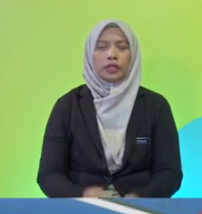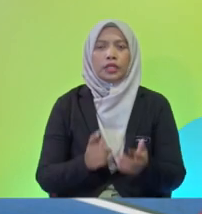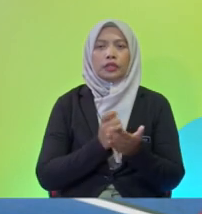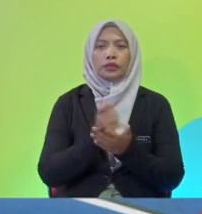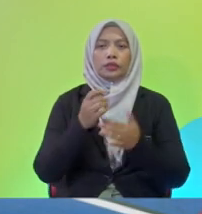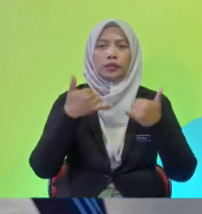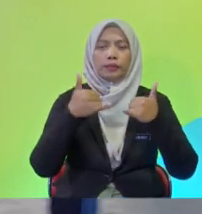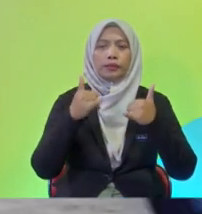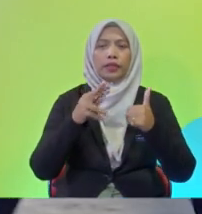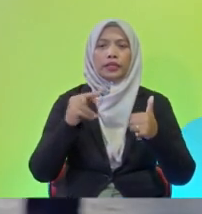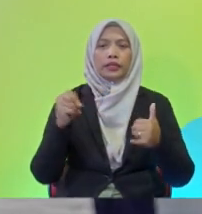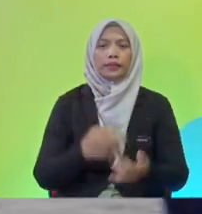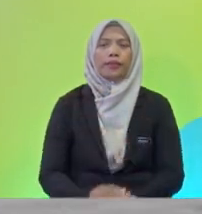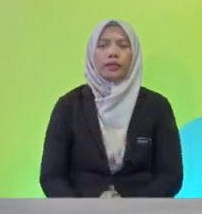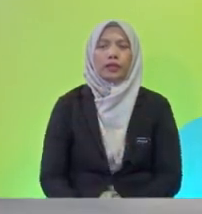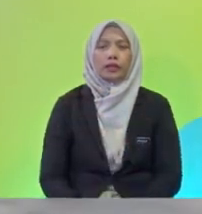Okay, teruskan.